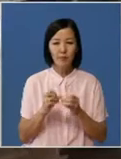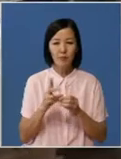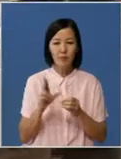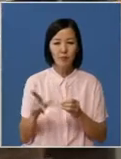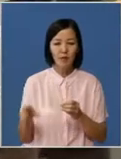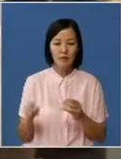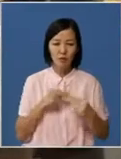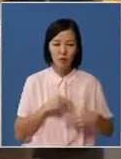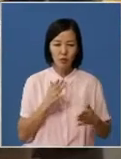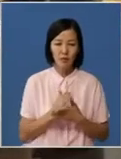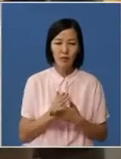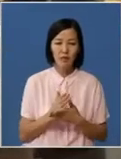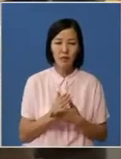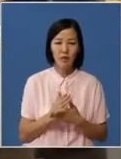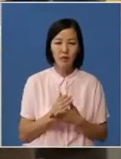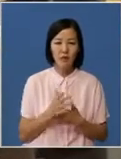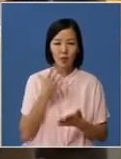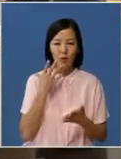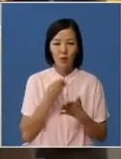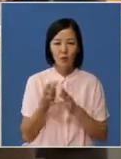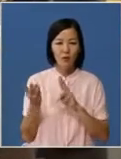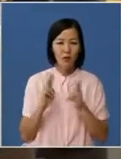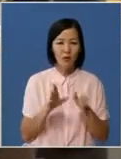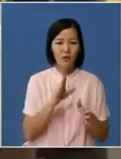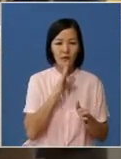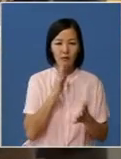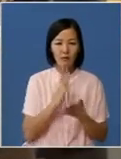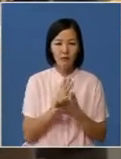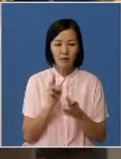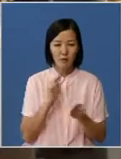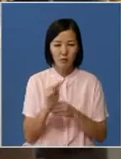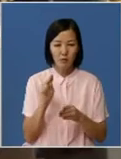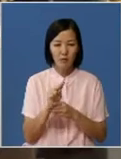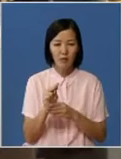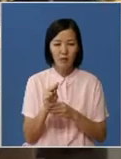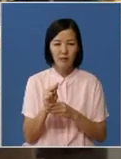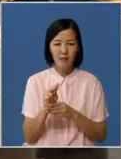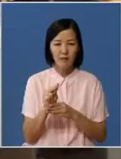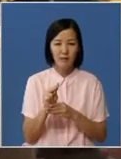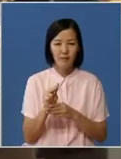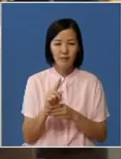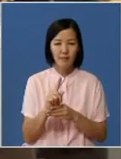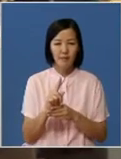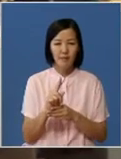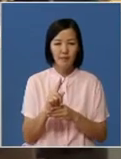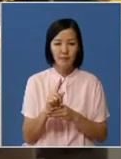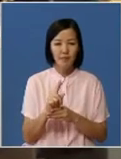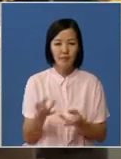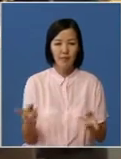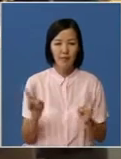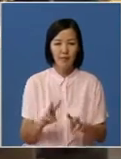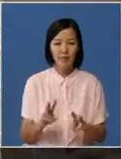адамдай. Өзімнің екі хореограф қызым бар. Би жағынан Зарина, Айжан деген